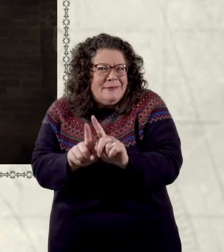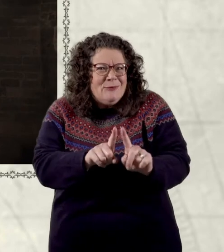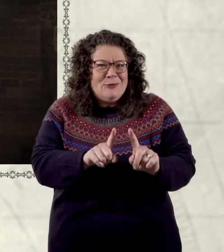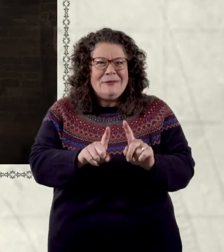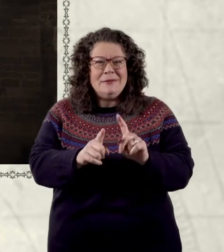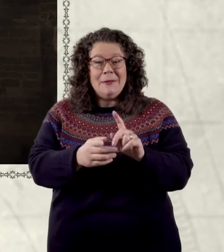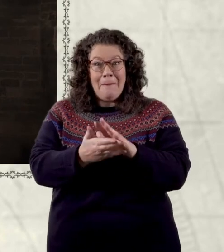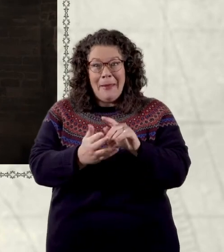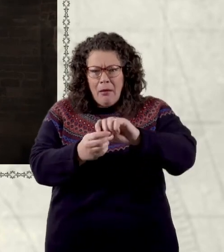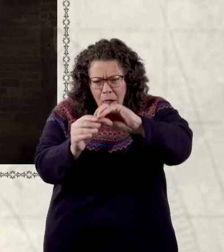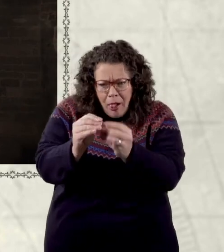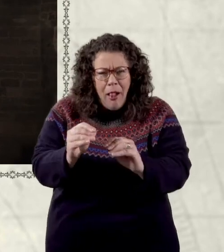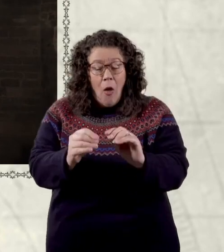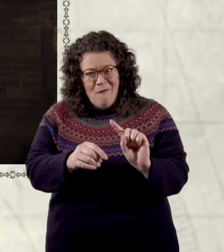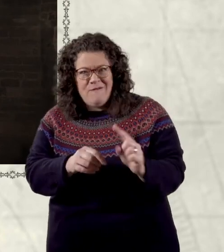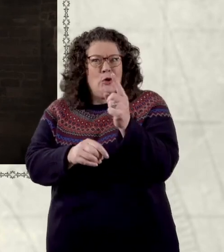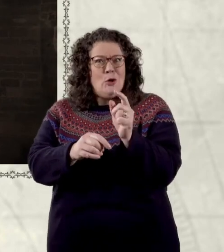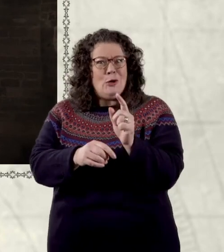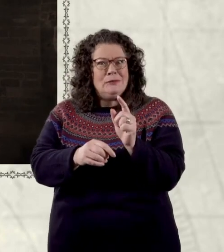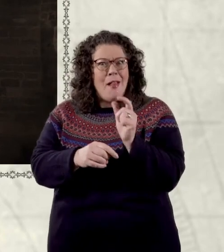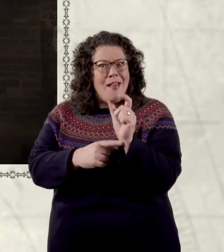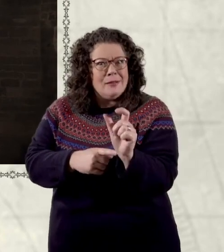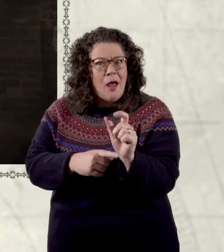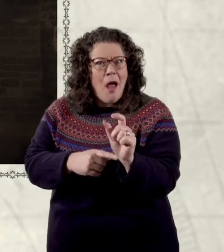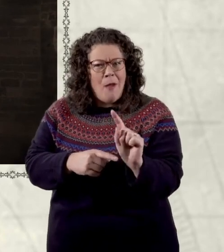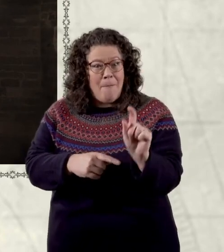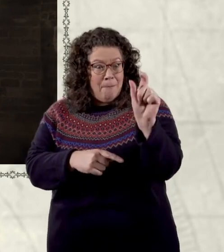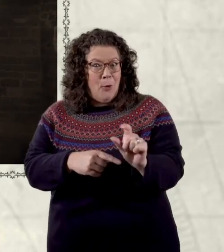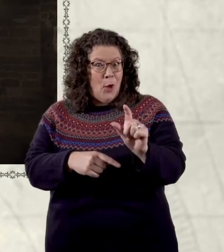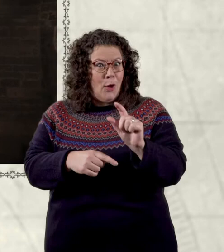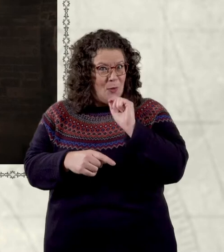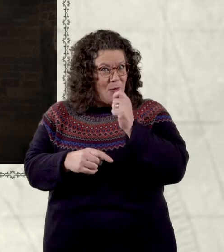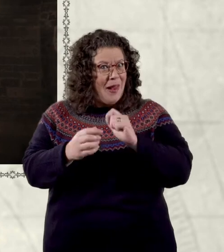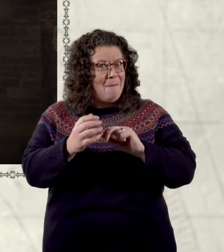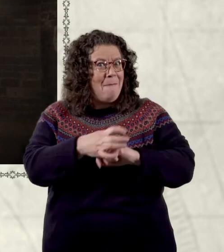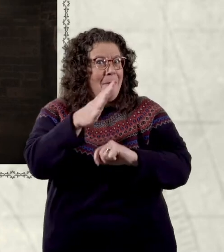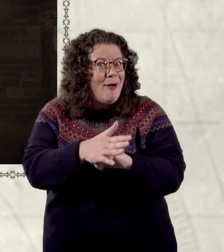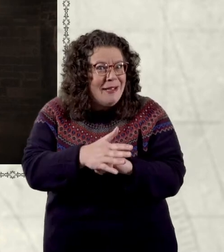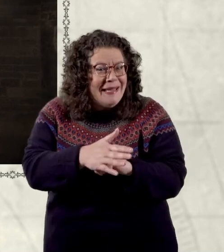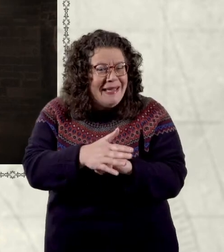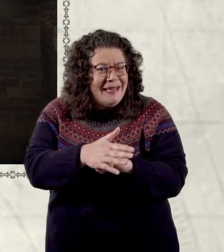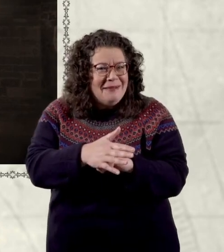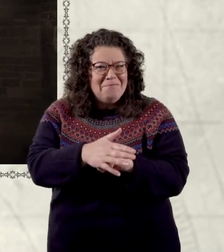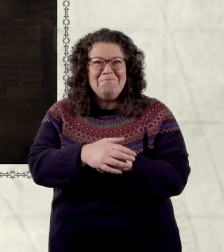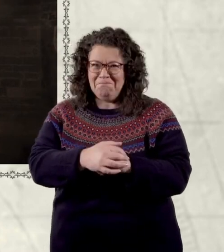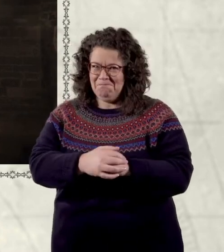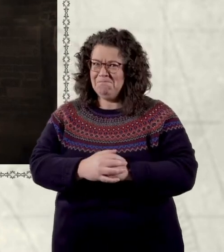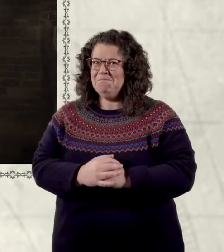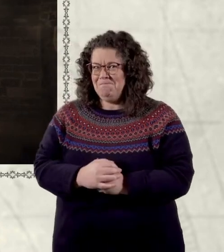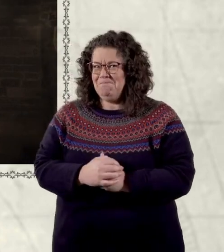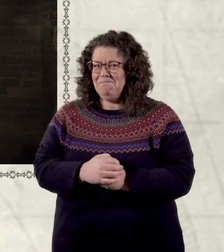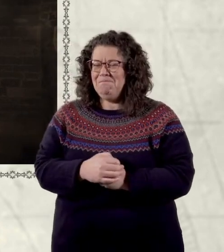gwahanol. Enghraifft, efallai bydda'r siap yn creu llythyren cyntaf y person o chi mynd i briodi.